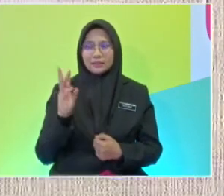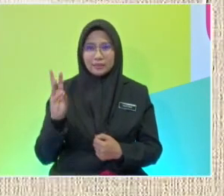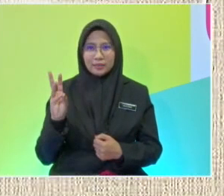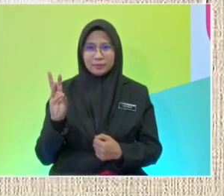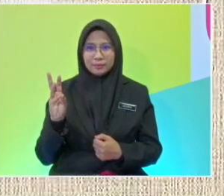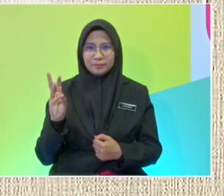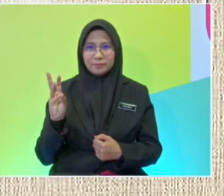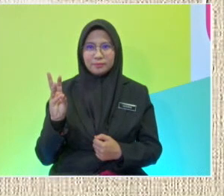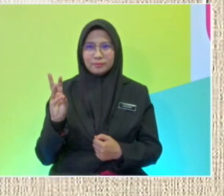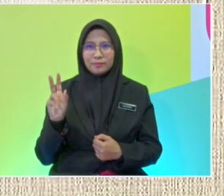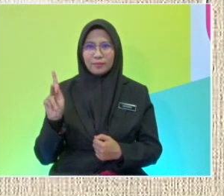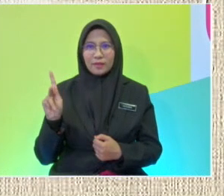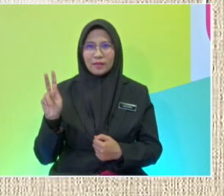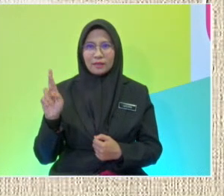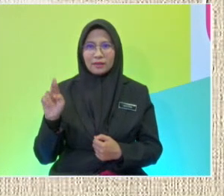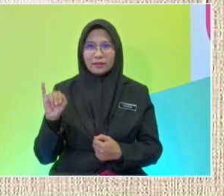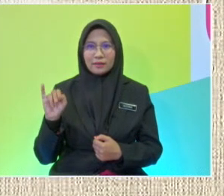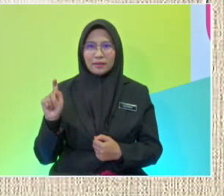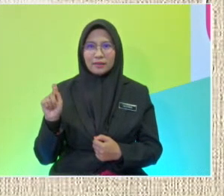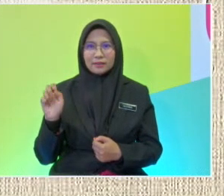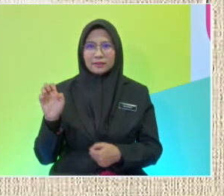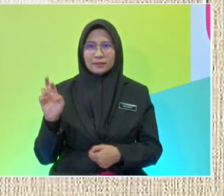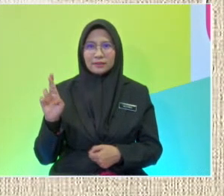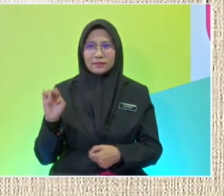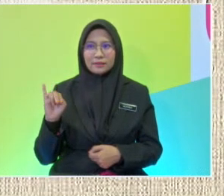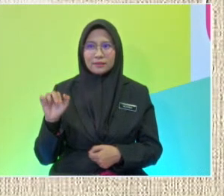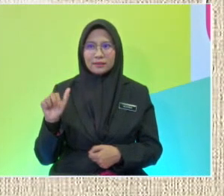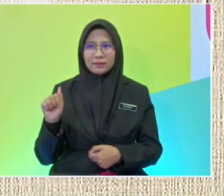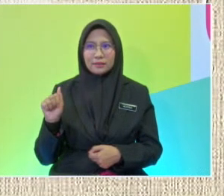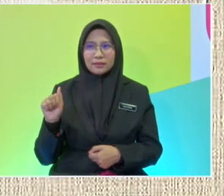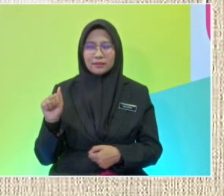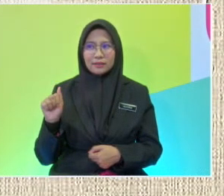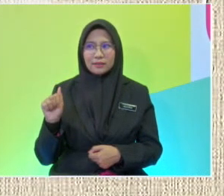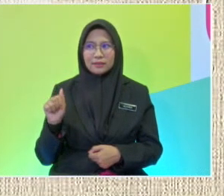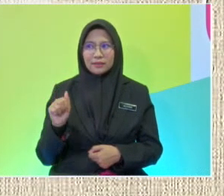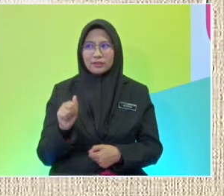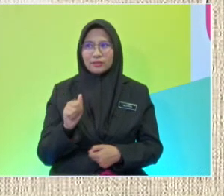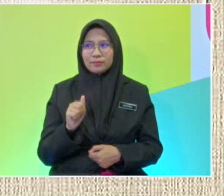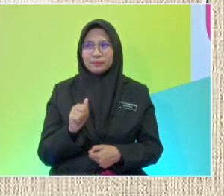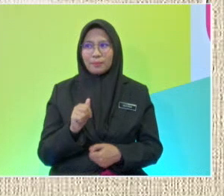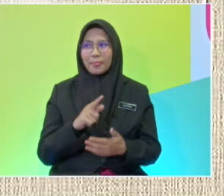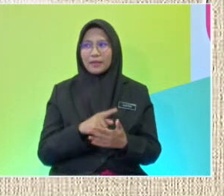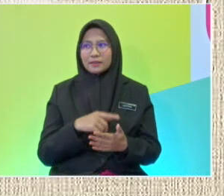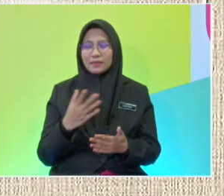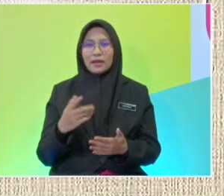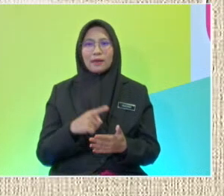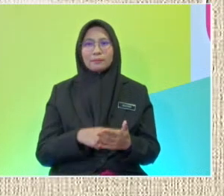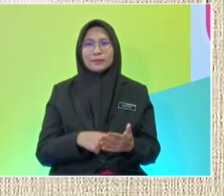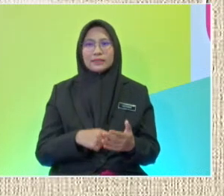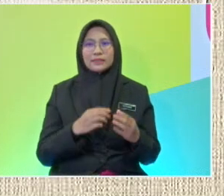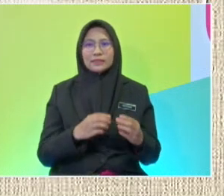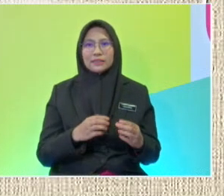berkaitan dengan kriteria ciri-ciri yang ada dalam seperti